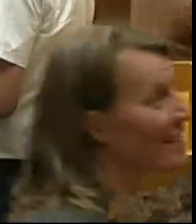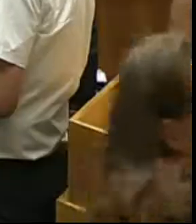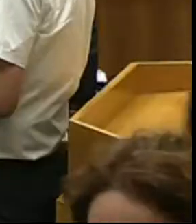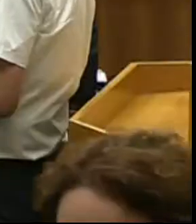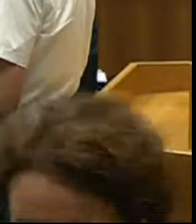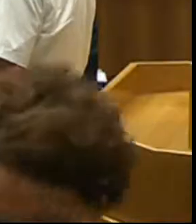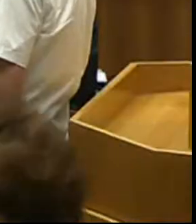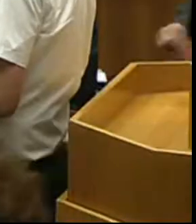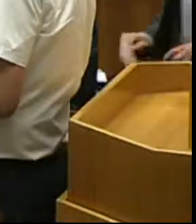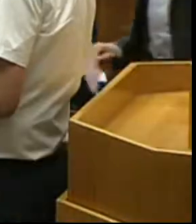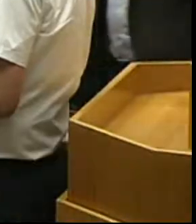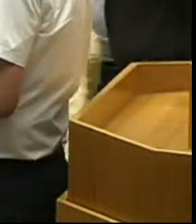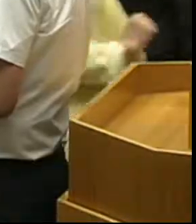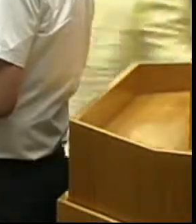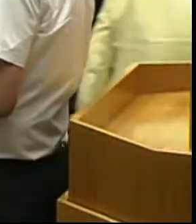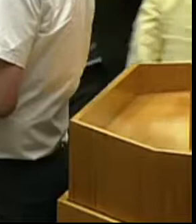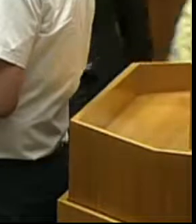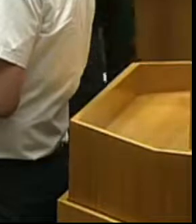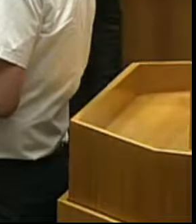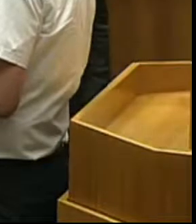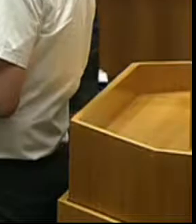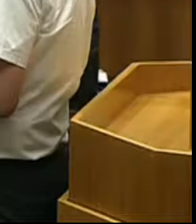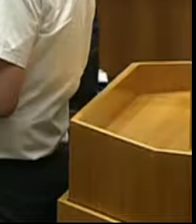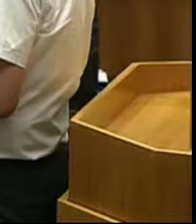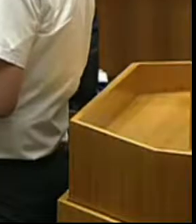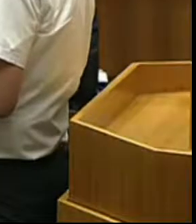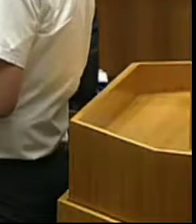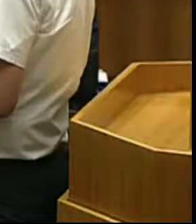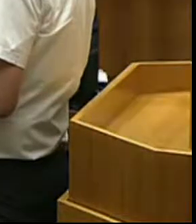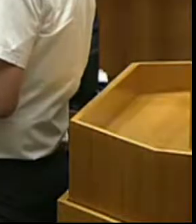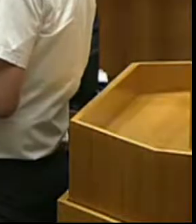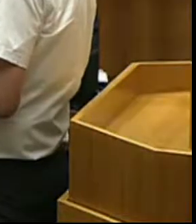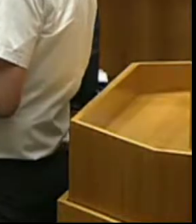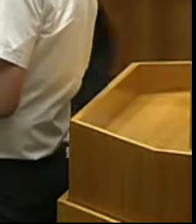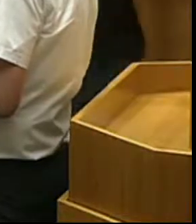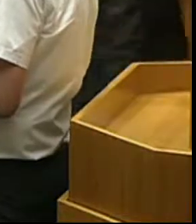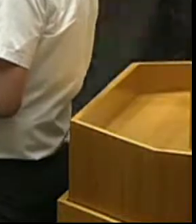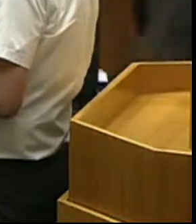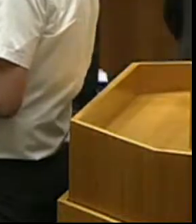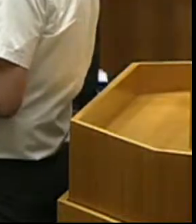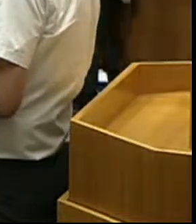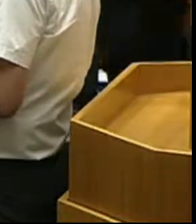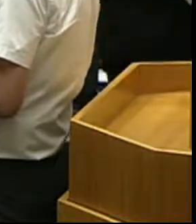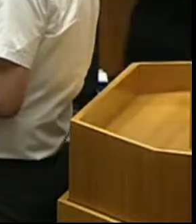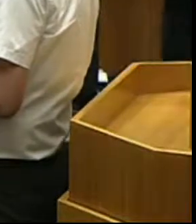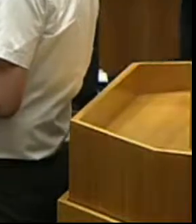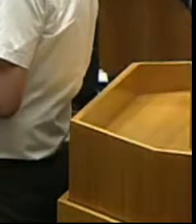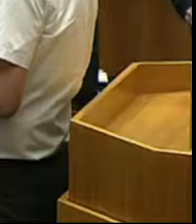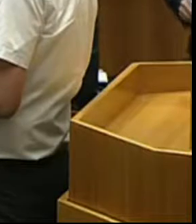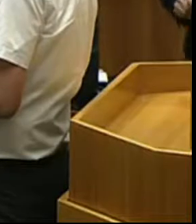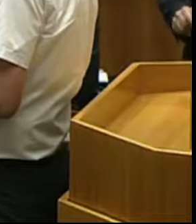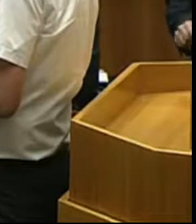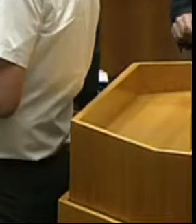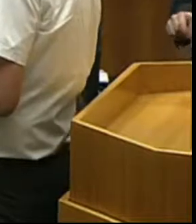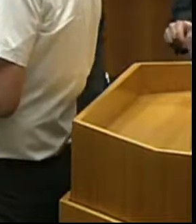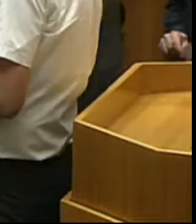Abgeordneten. Elisabeth Hammer, Michael Hanger, Andreas Haubner, Hauser, Hechtel, Hell, Heinzel, Himmelbauer,